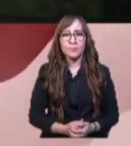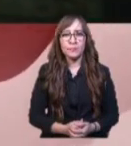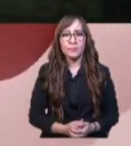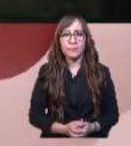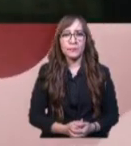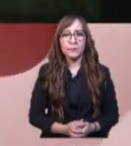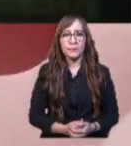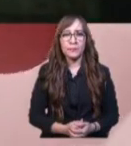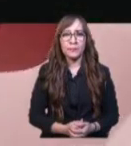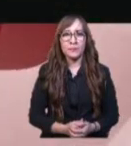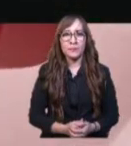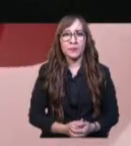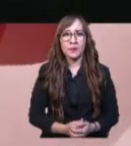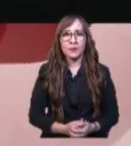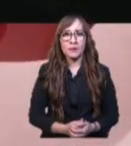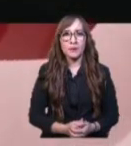mungkin sebagai media kadang